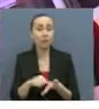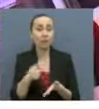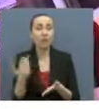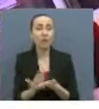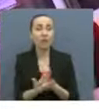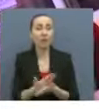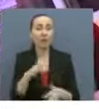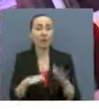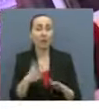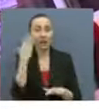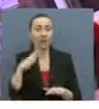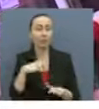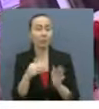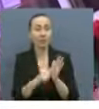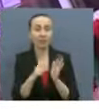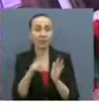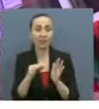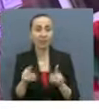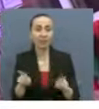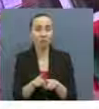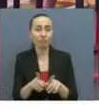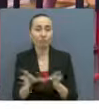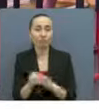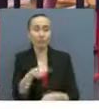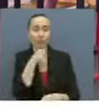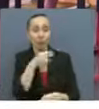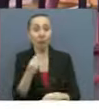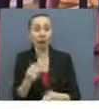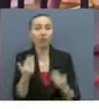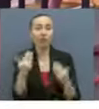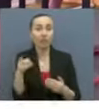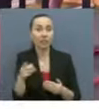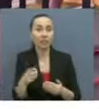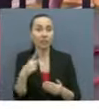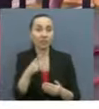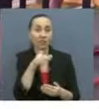60 килограмм и только со сверстниками, ведь спортсмену всего 20 лет.